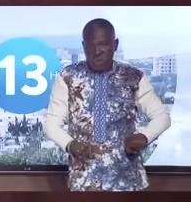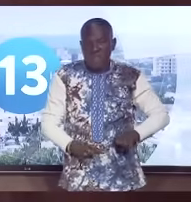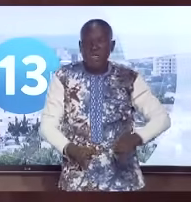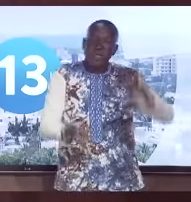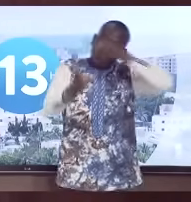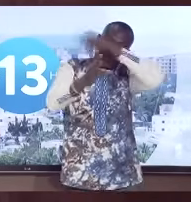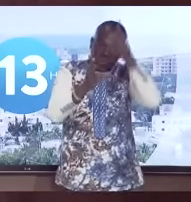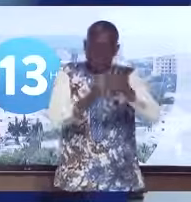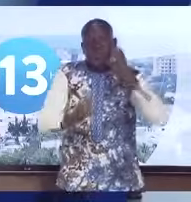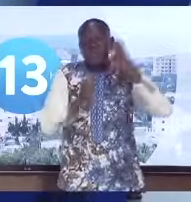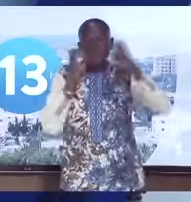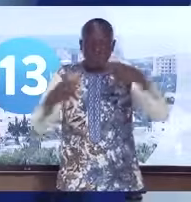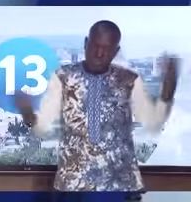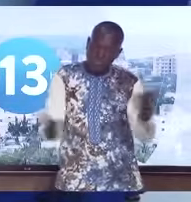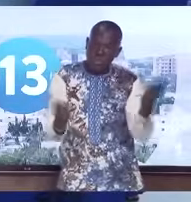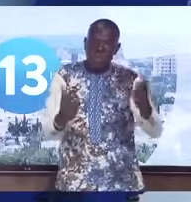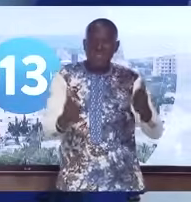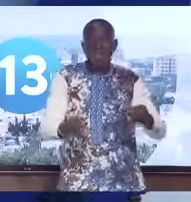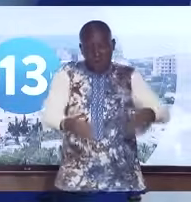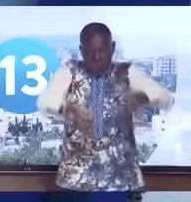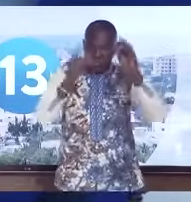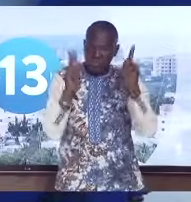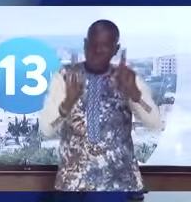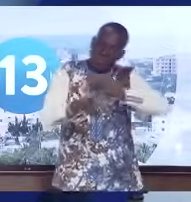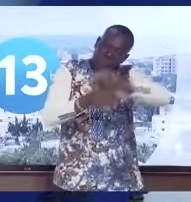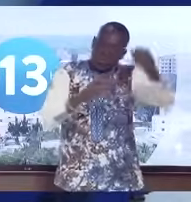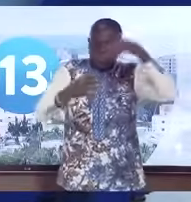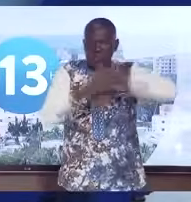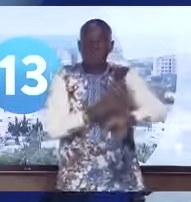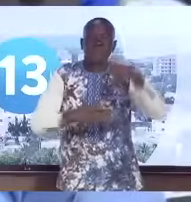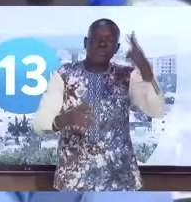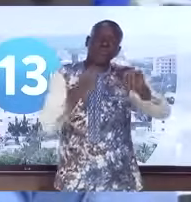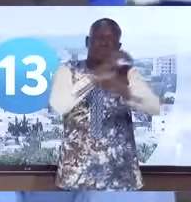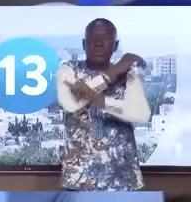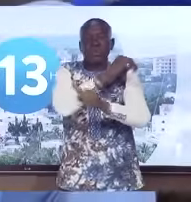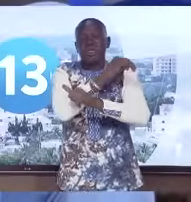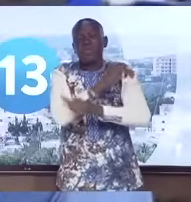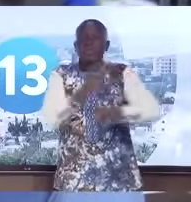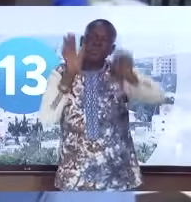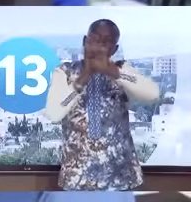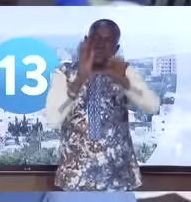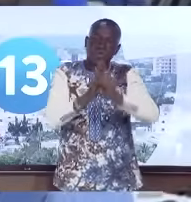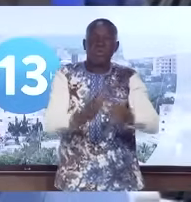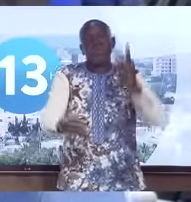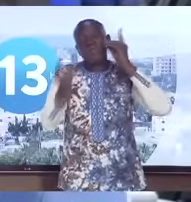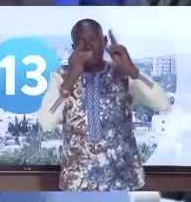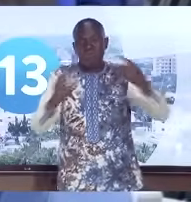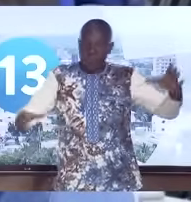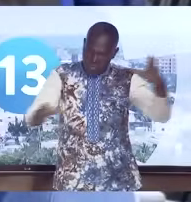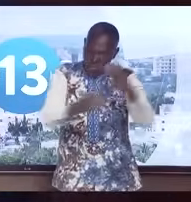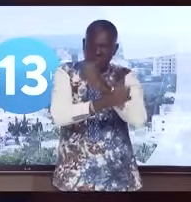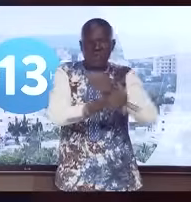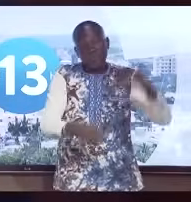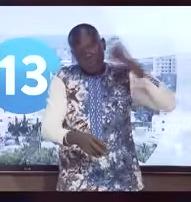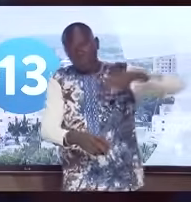participants échangent ici sur les opportunités d'affaires dans les deux pays, les modalités et dispositions à prendre pour le voyage